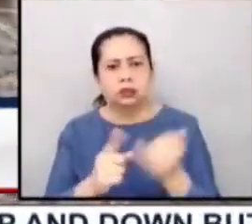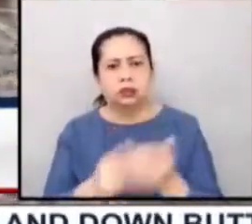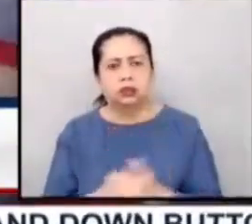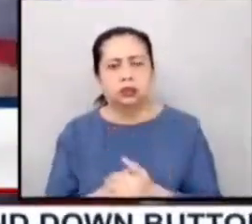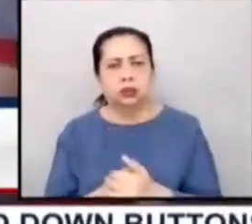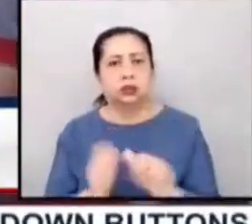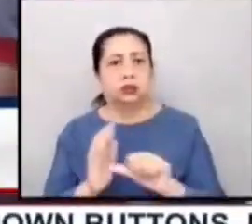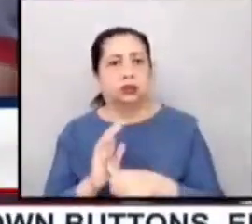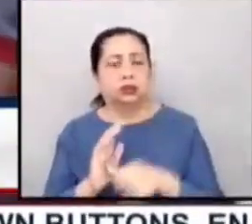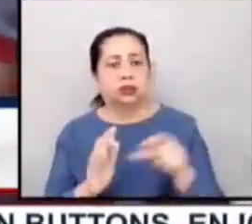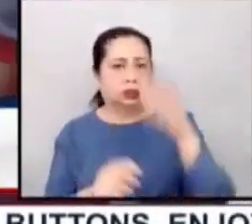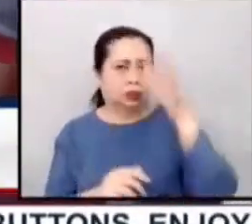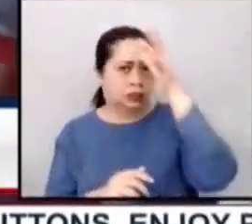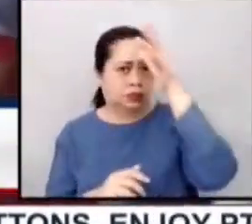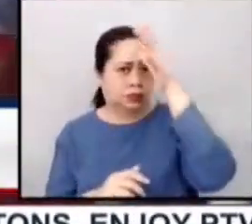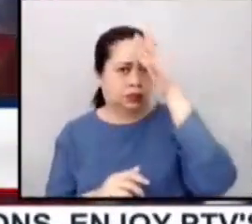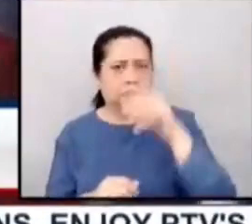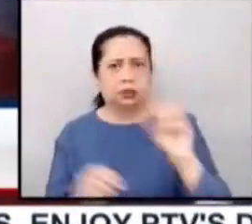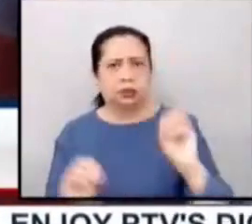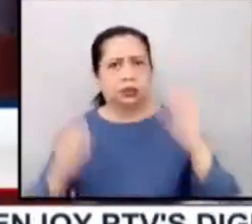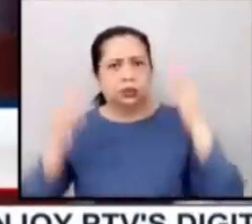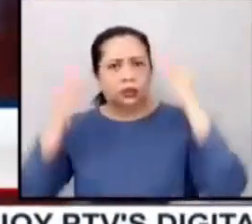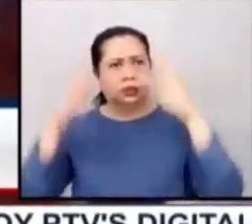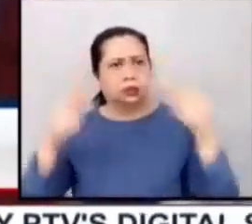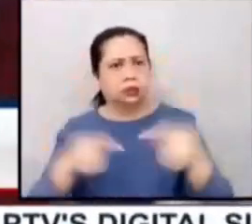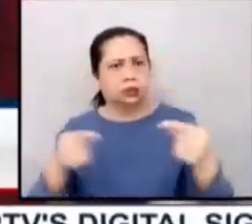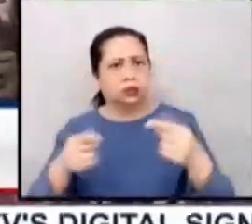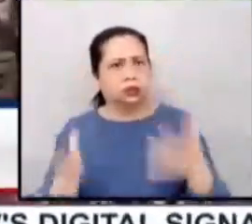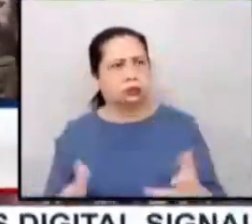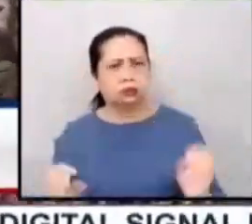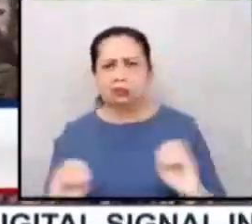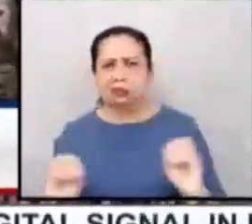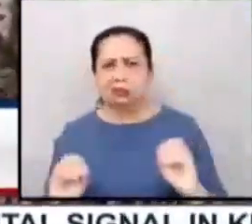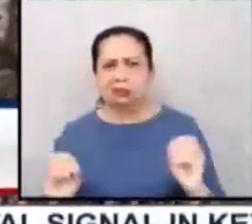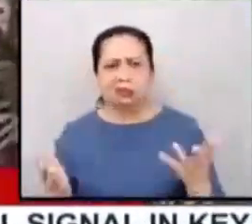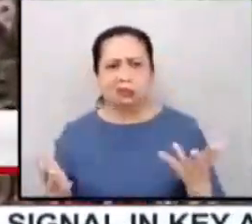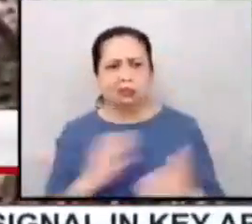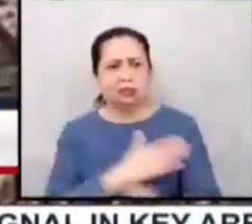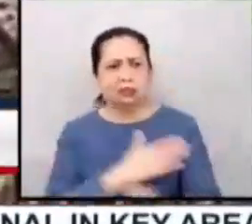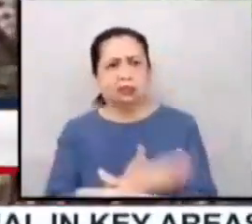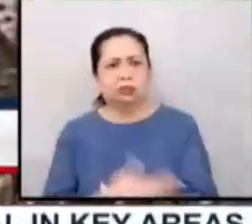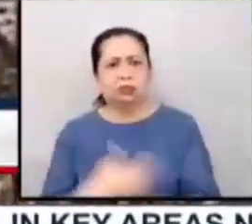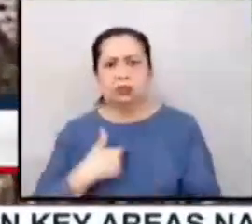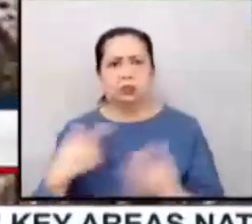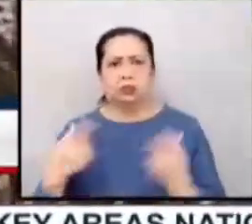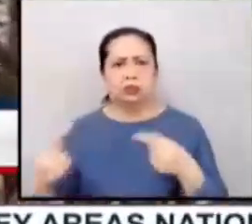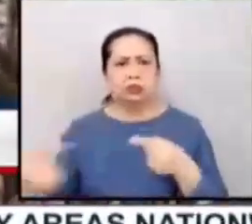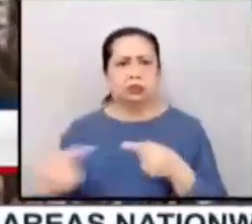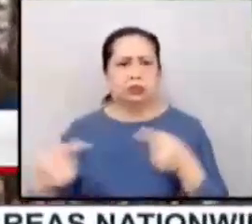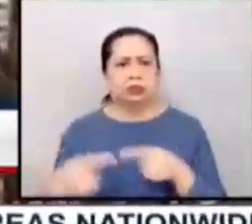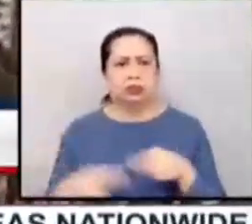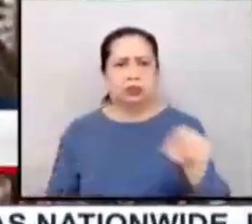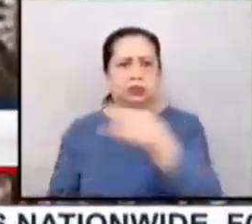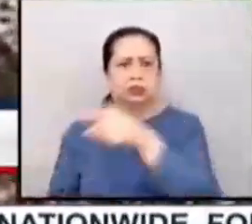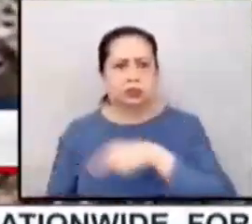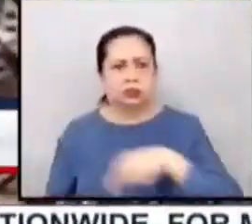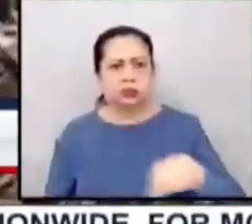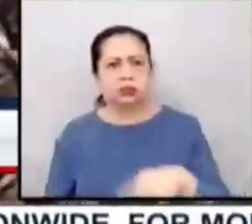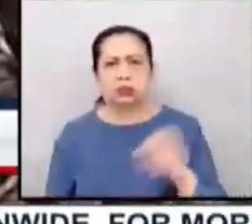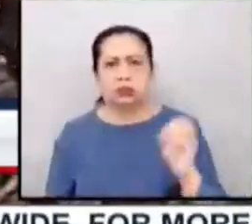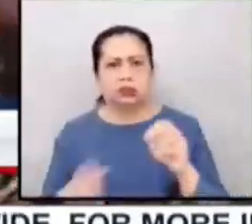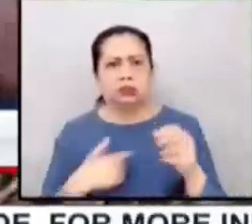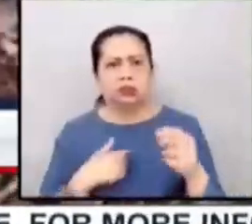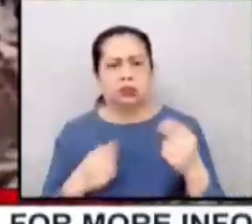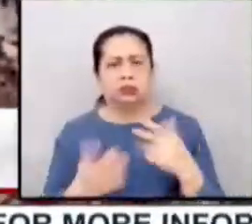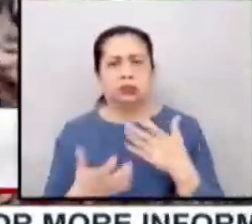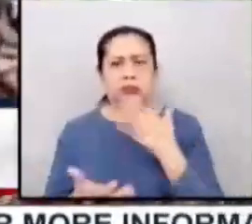naman ng ama na wala siyang alam na kaaway na maaaring gumawa nito sa kanyang anak. Wala po akong ginawang kasalanan sa inyo at wala po akong atraso sa